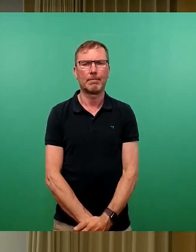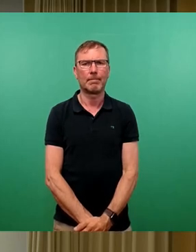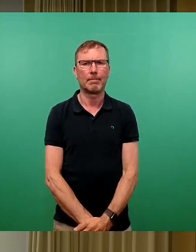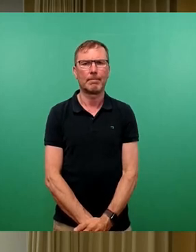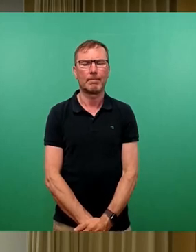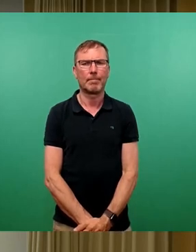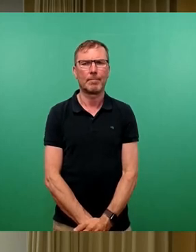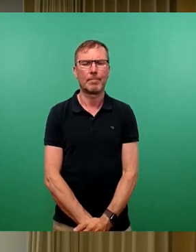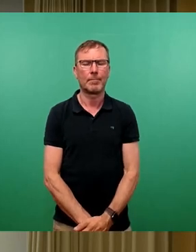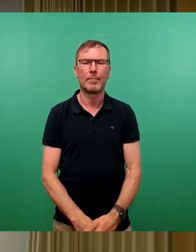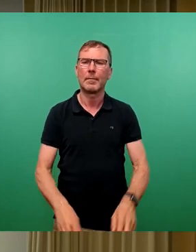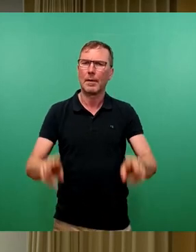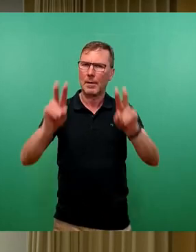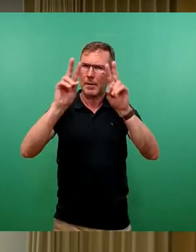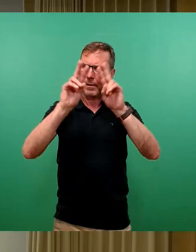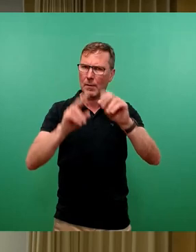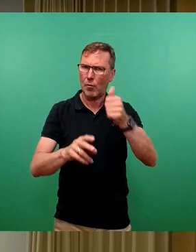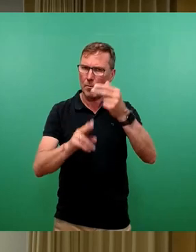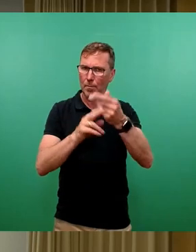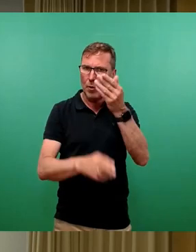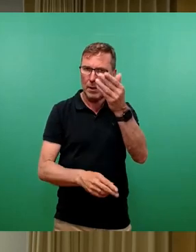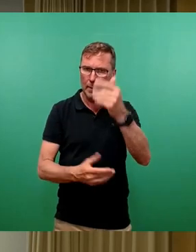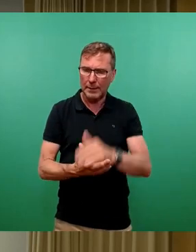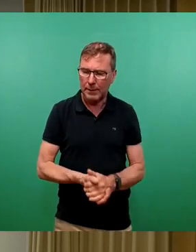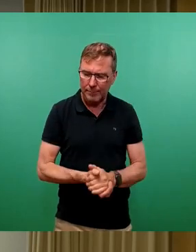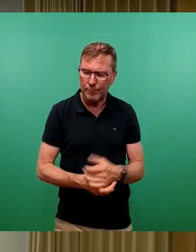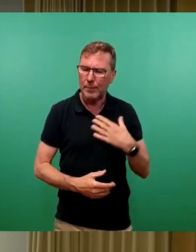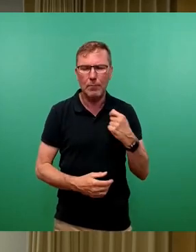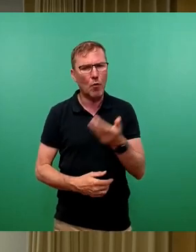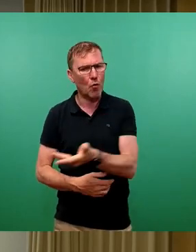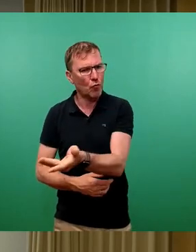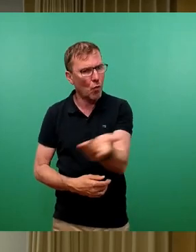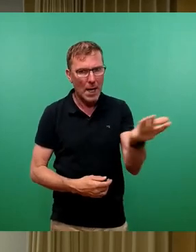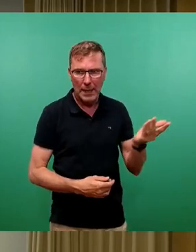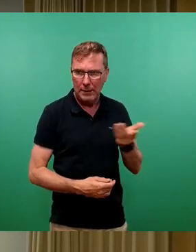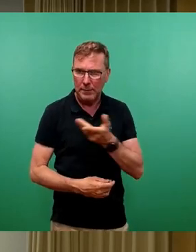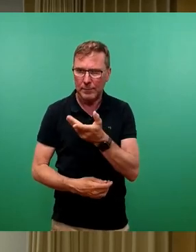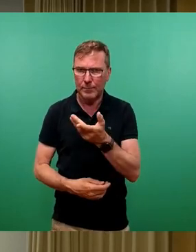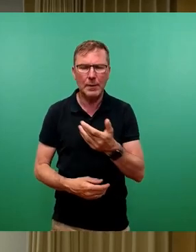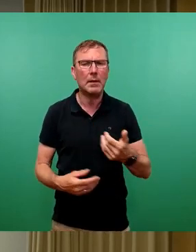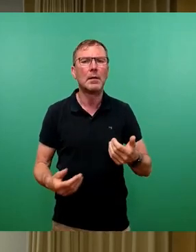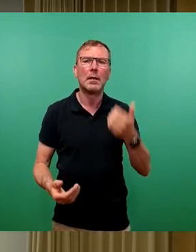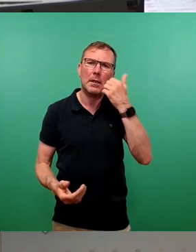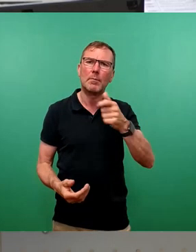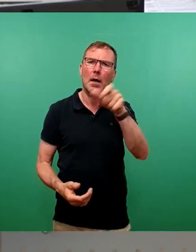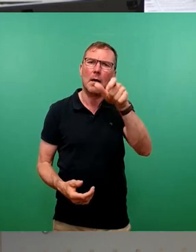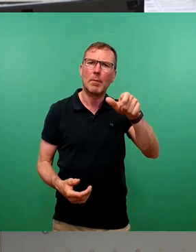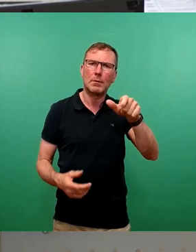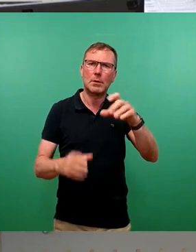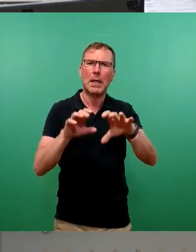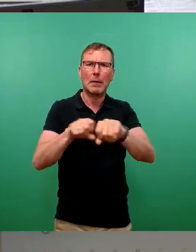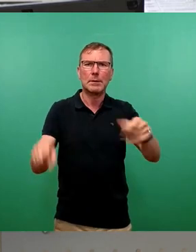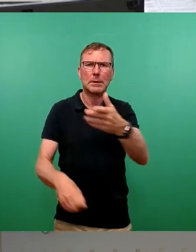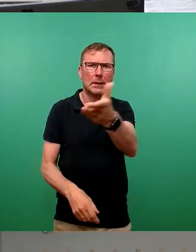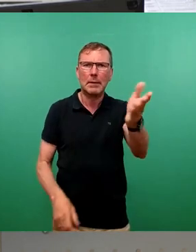Ja, sehr geehrter Herr Oberbürgermeister, liebe Kolleginnen und Kollegen, liebe Menschen, die uns hier oben zuhören